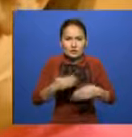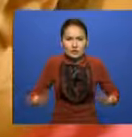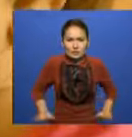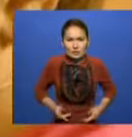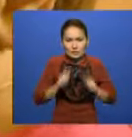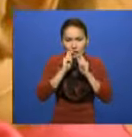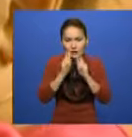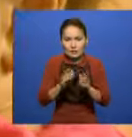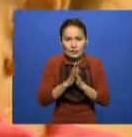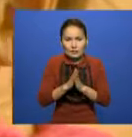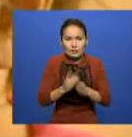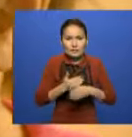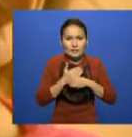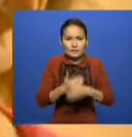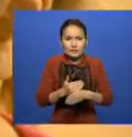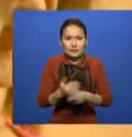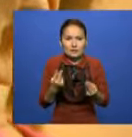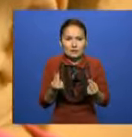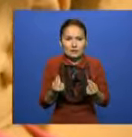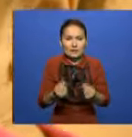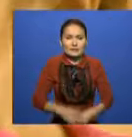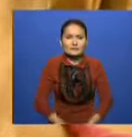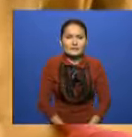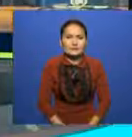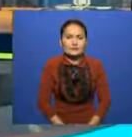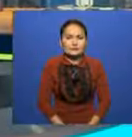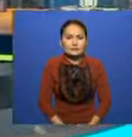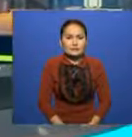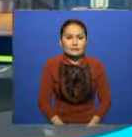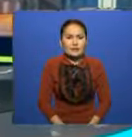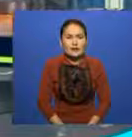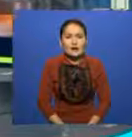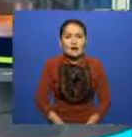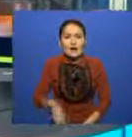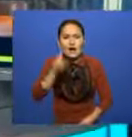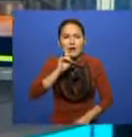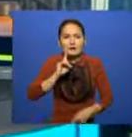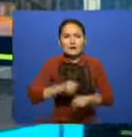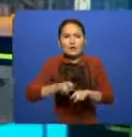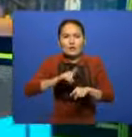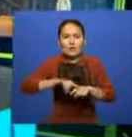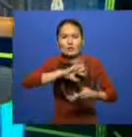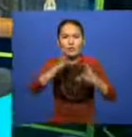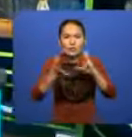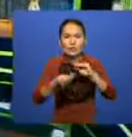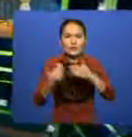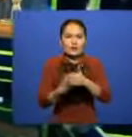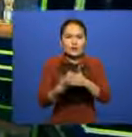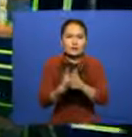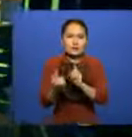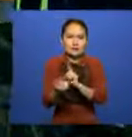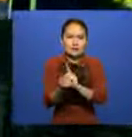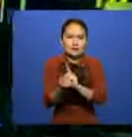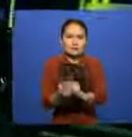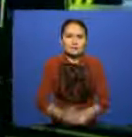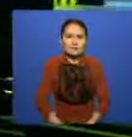сыйлайық. Ұлан Нарынбек, Манат Ешбай, Алматы облысынан. Жаңалықтарымызды хабардың сайтынан да көре аласыздар. Жүздескенше ағайын.